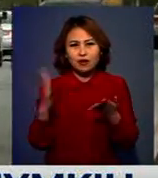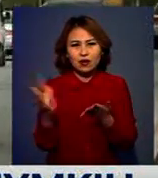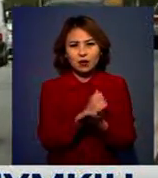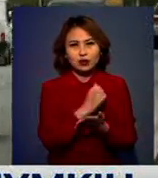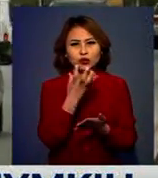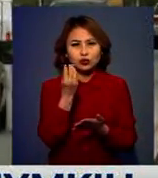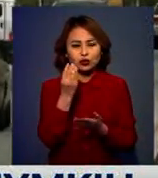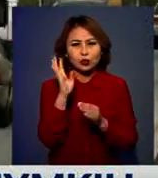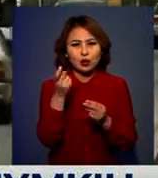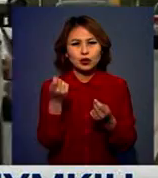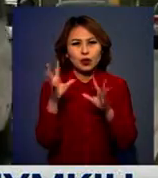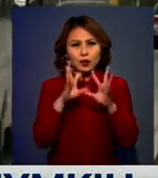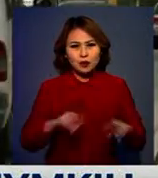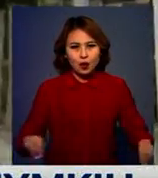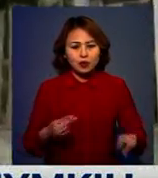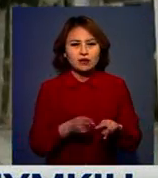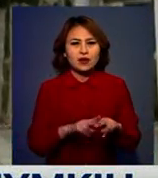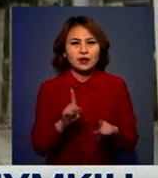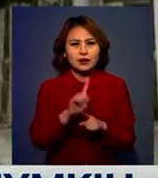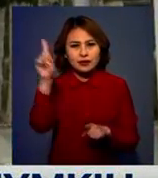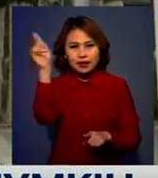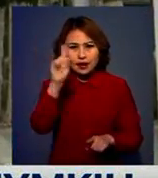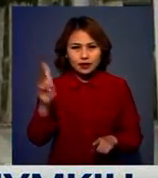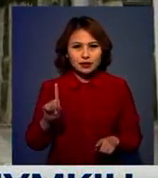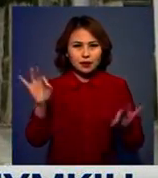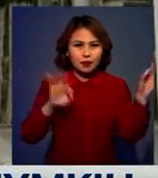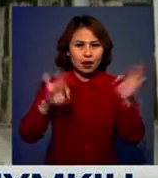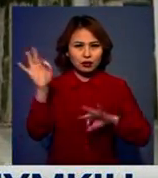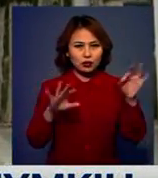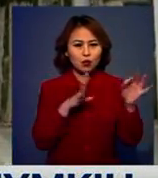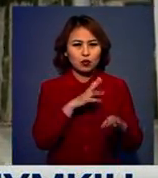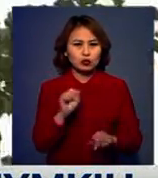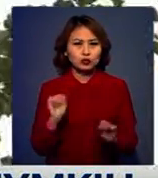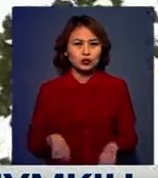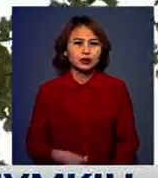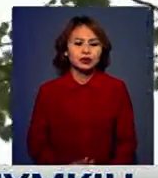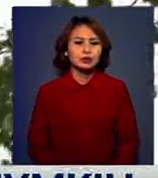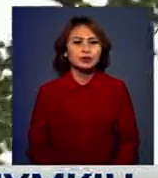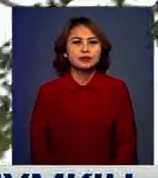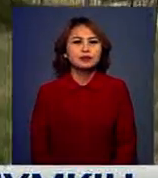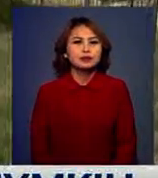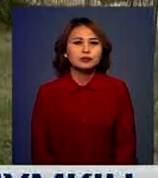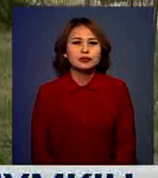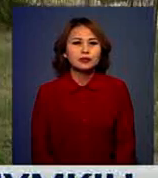күндері арта түсуі ықтимал дейді. Тіпті найзағай ойнап бұршақ жаууы мүмкін.